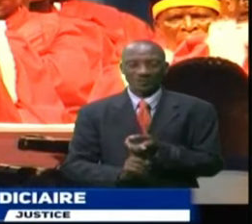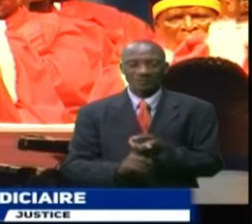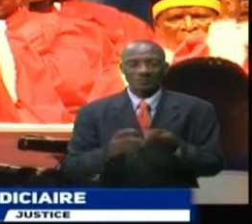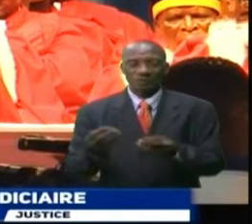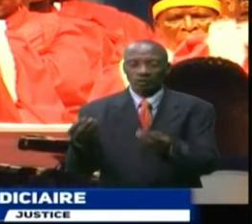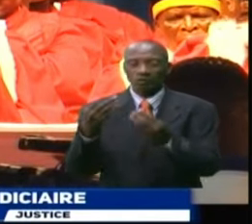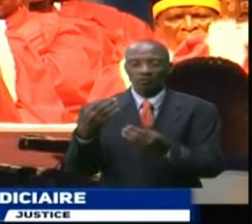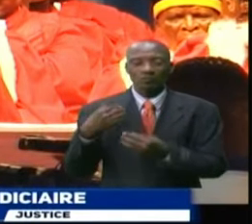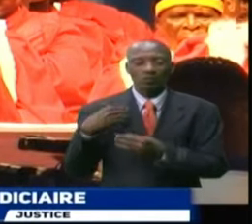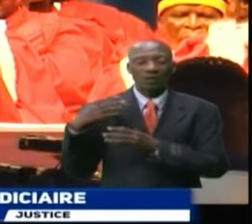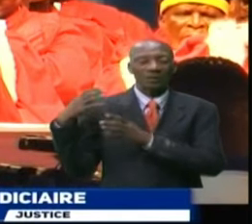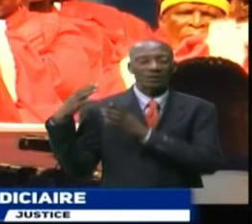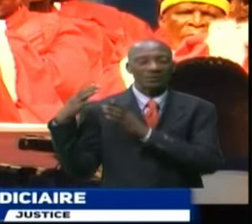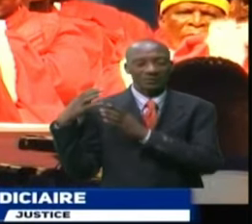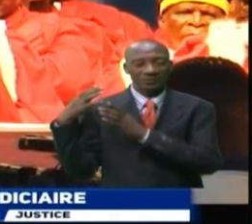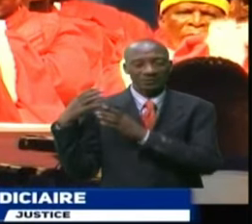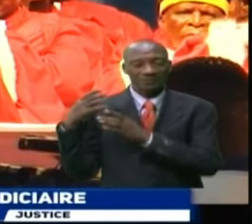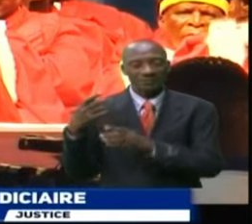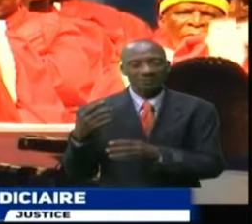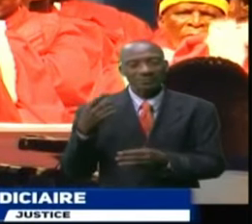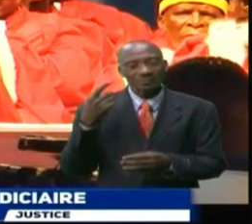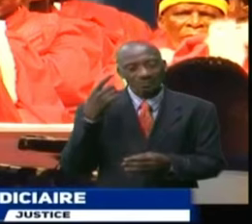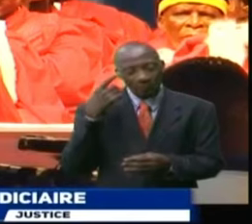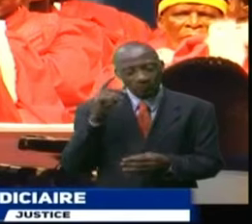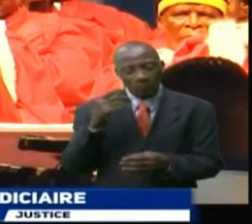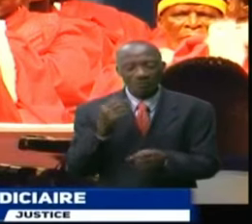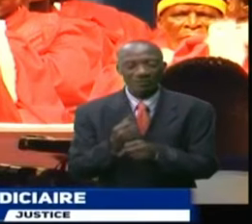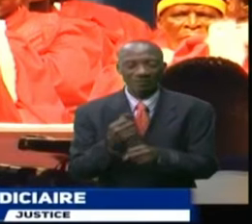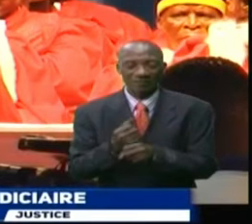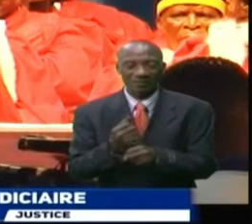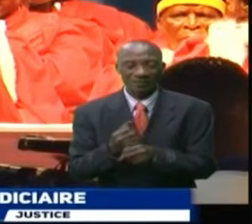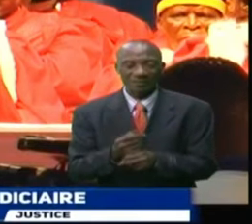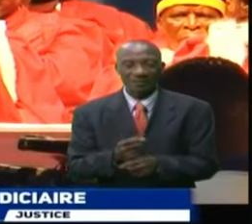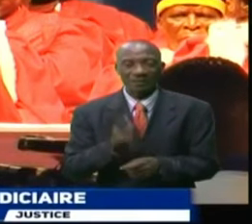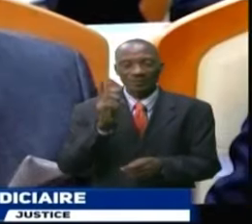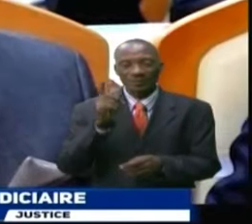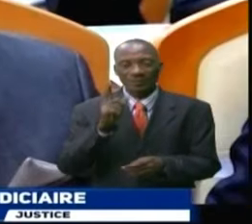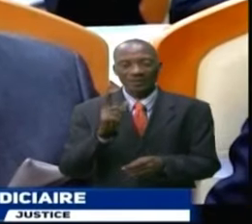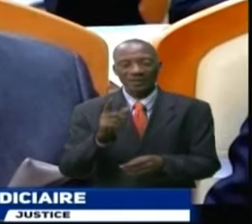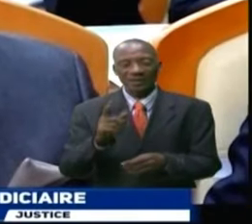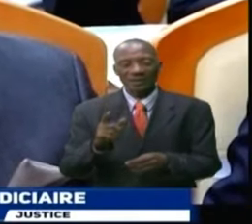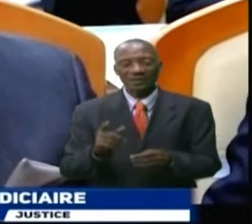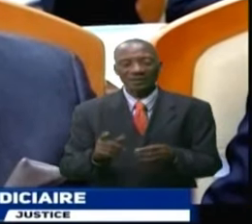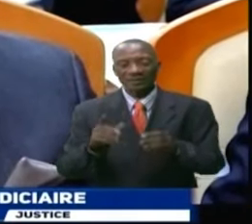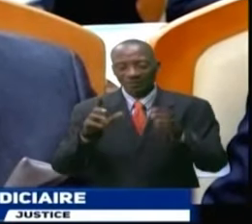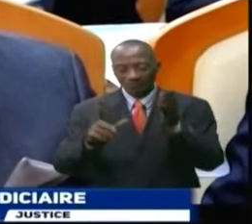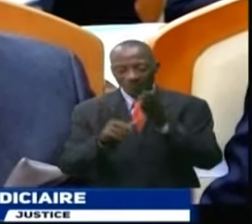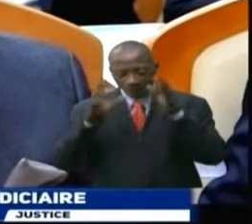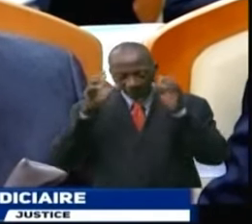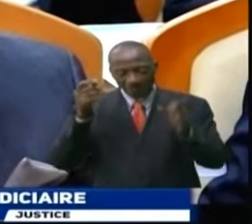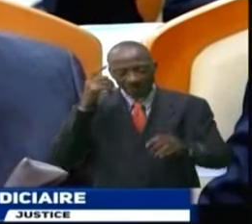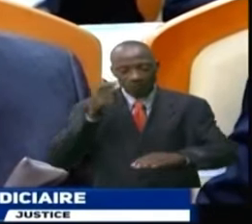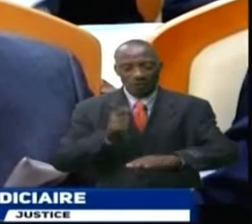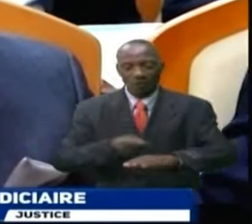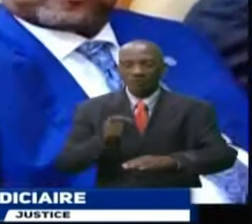lourde mission de redorer les blasons longtemps ternis de la justice au sein du dit ordre.